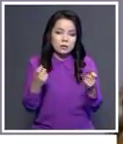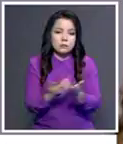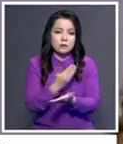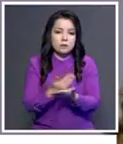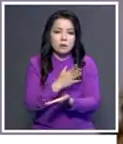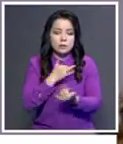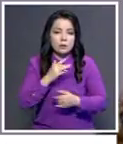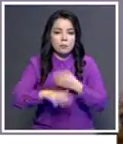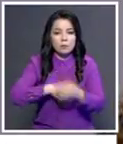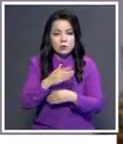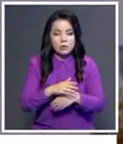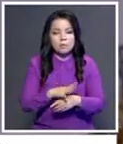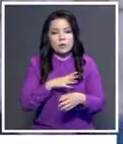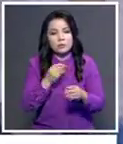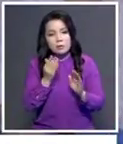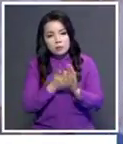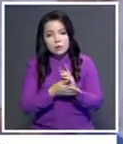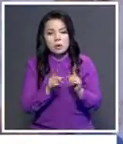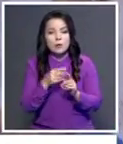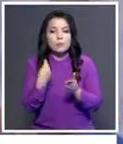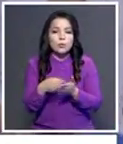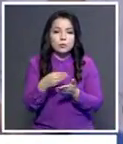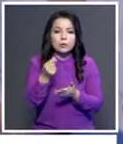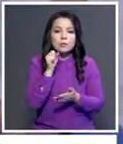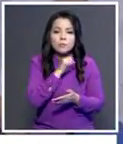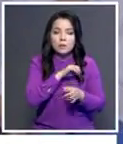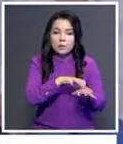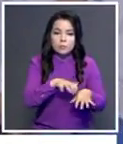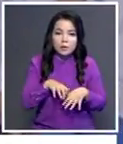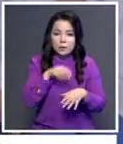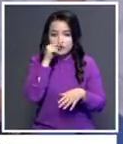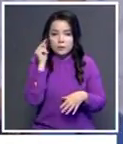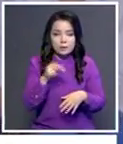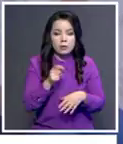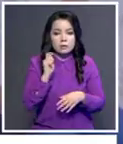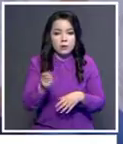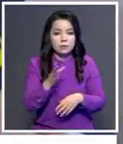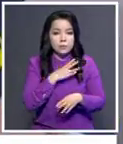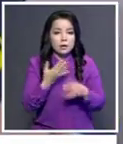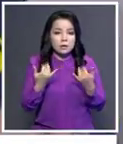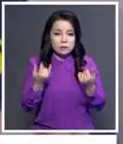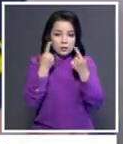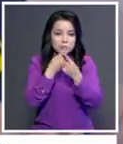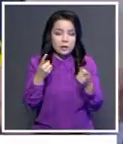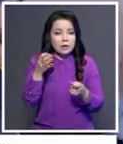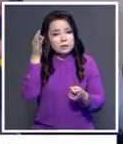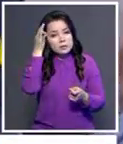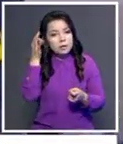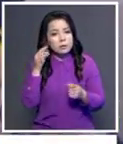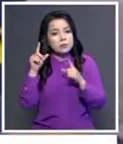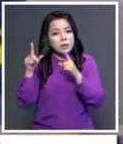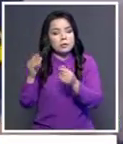шығарды, арандатушылықпен айналысты және бюджет қаражатын ысырап қылды деген айып тағылған. Қазір Пучдемон Германияда жүр. Мұнда